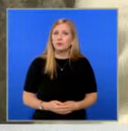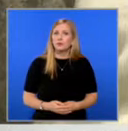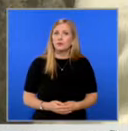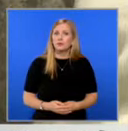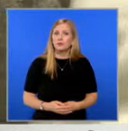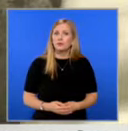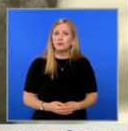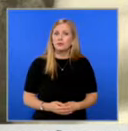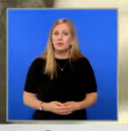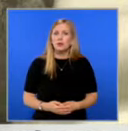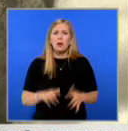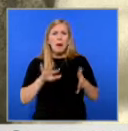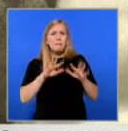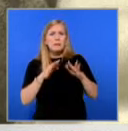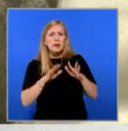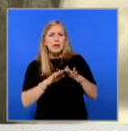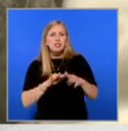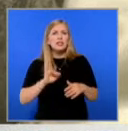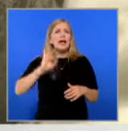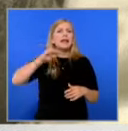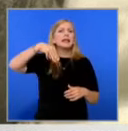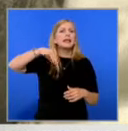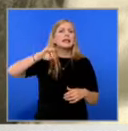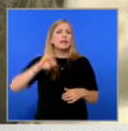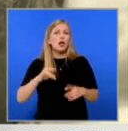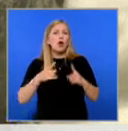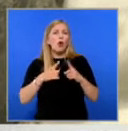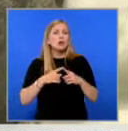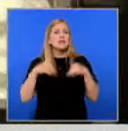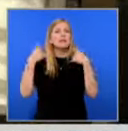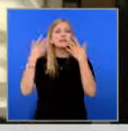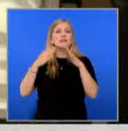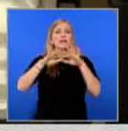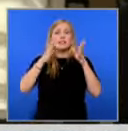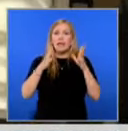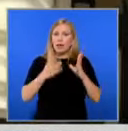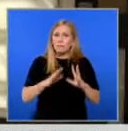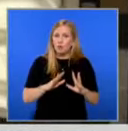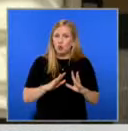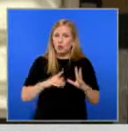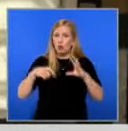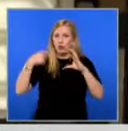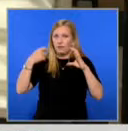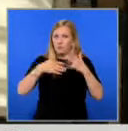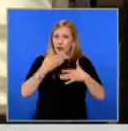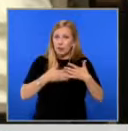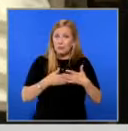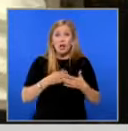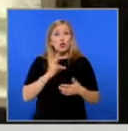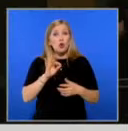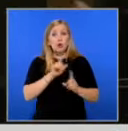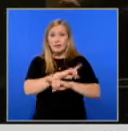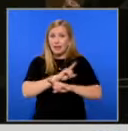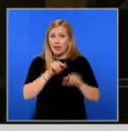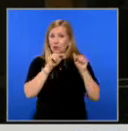разкрития прилича на ити от извънземното на режисьора стивън спилбърг но не е мумиите са истински